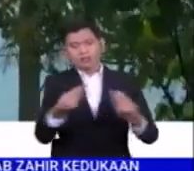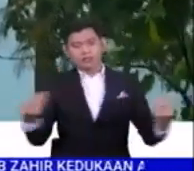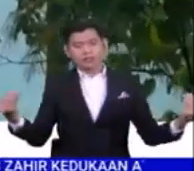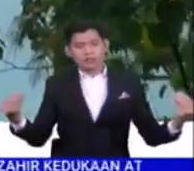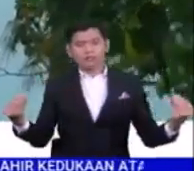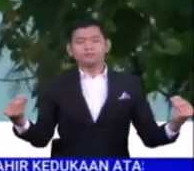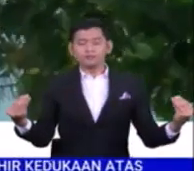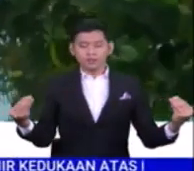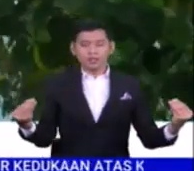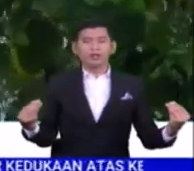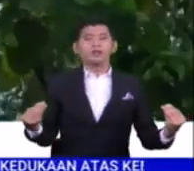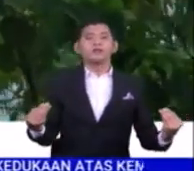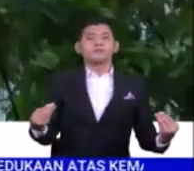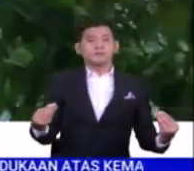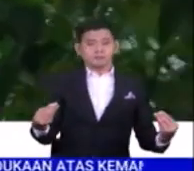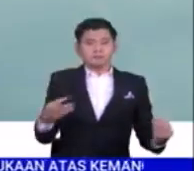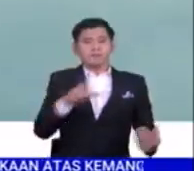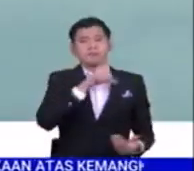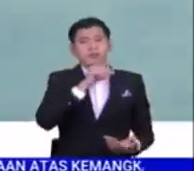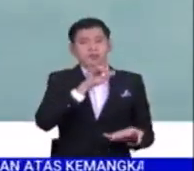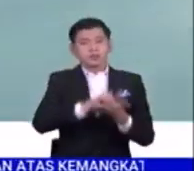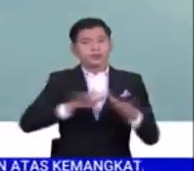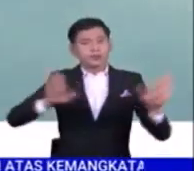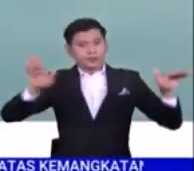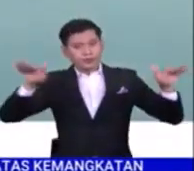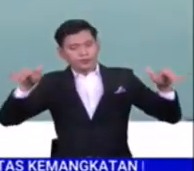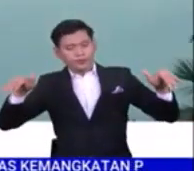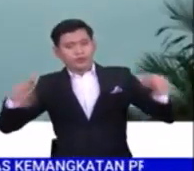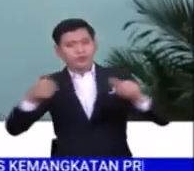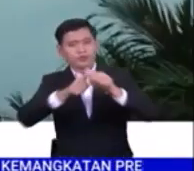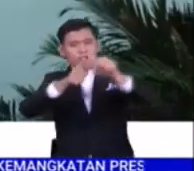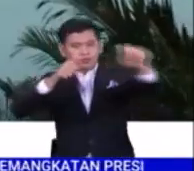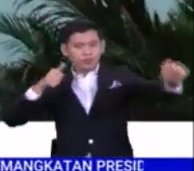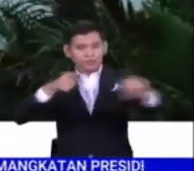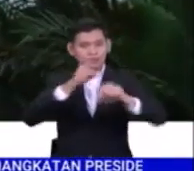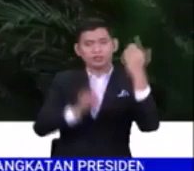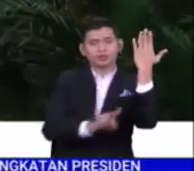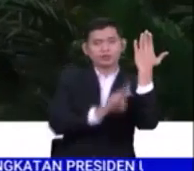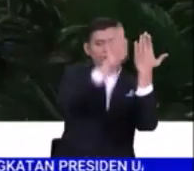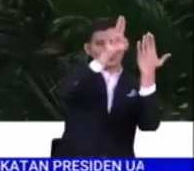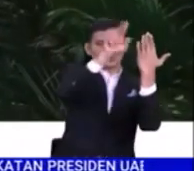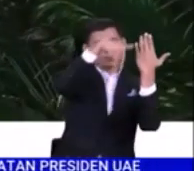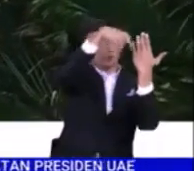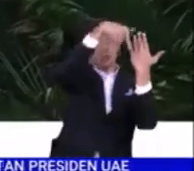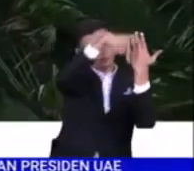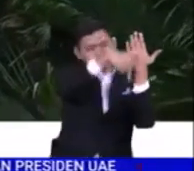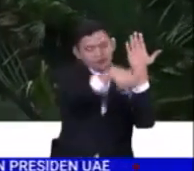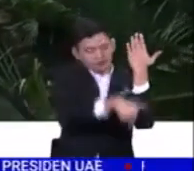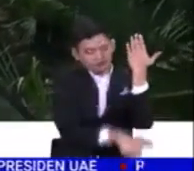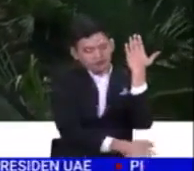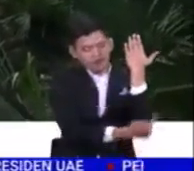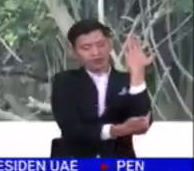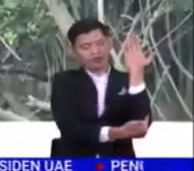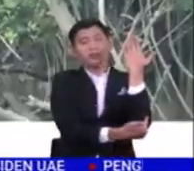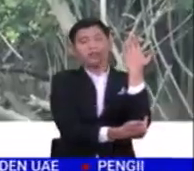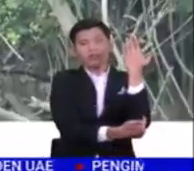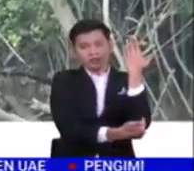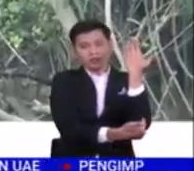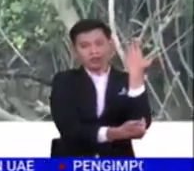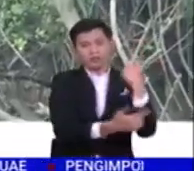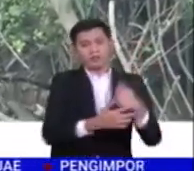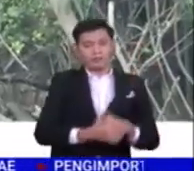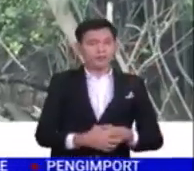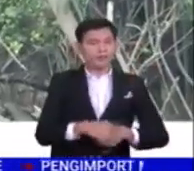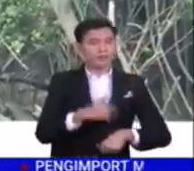sini. Burung hijrah ini terbang beribu kilometer dari utara seperti China dan Rusia dan perjalanan mereka tidaklah